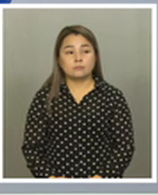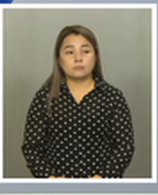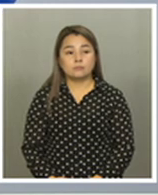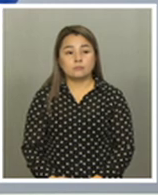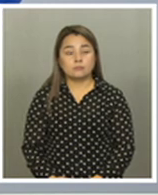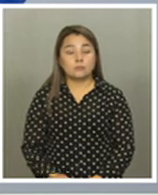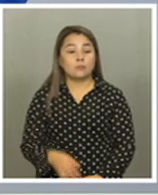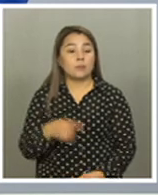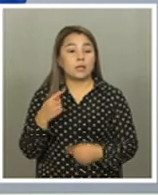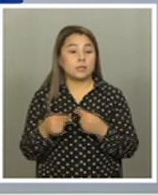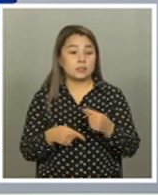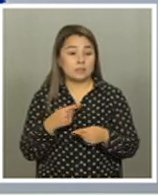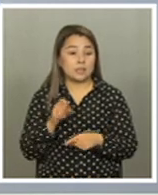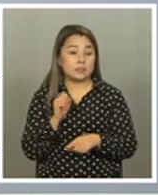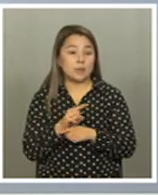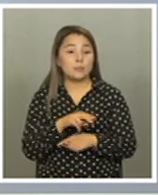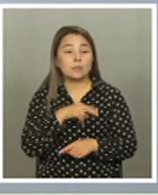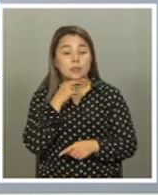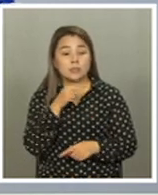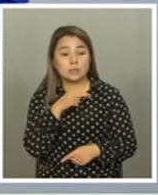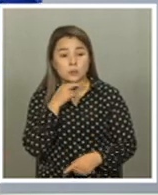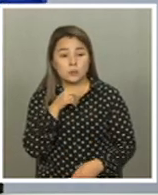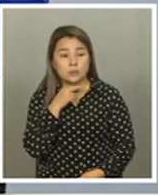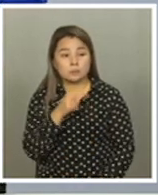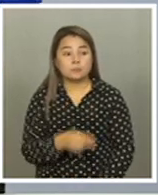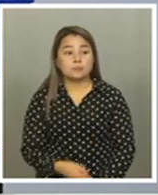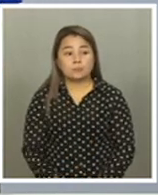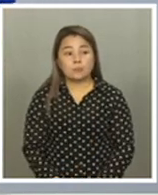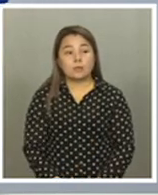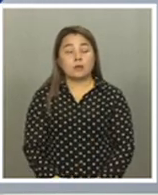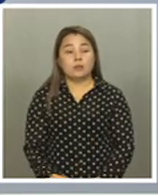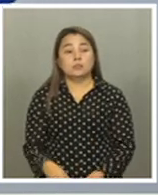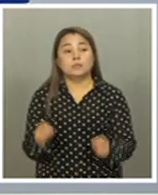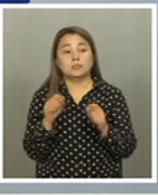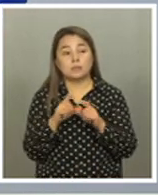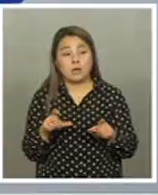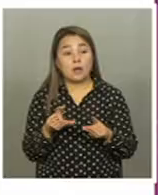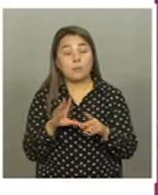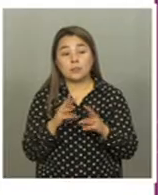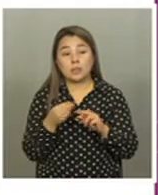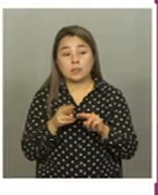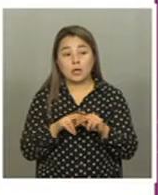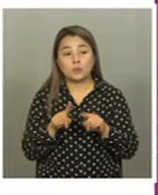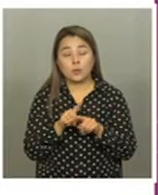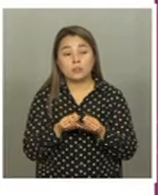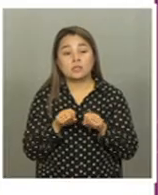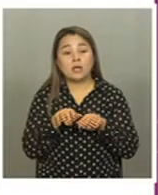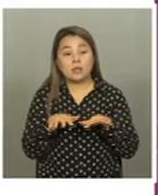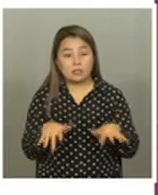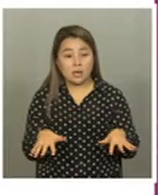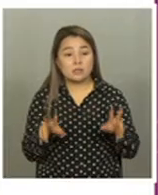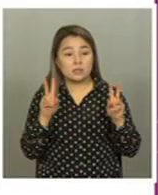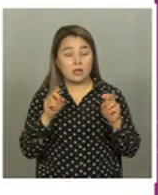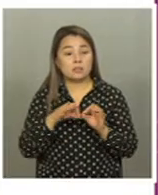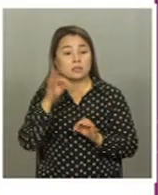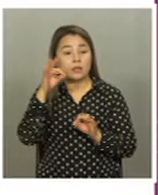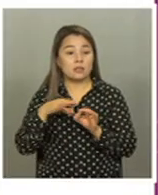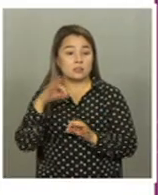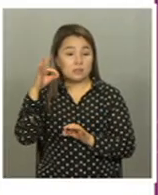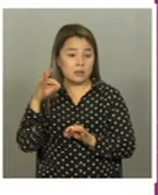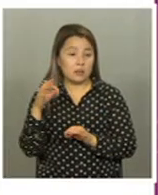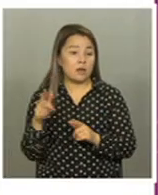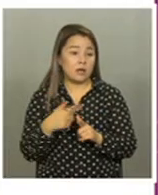Келесі тапсырмаған назар аударыңыздар. Сабақ түрлерін ажыратып, атауларын жазыңыз.